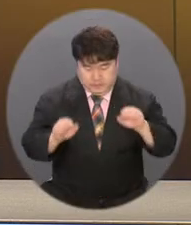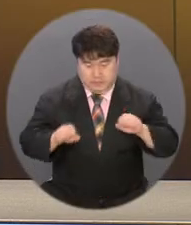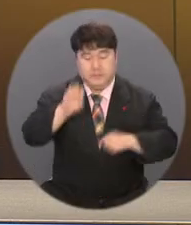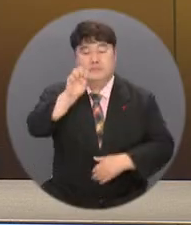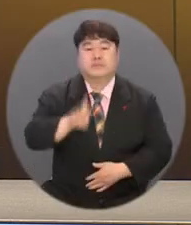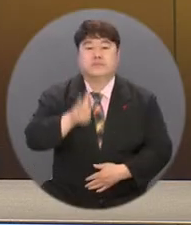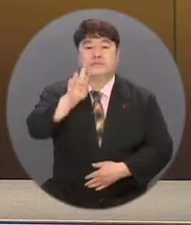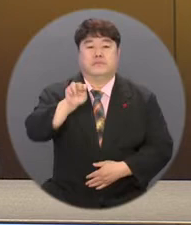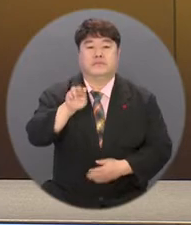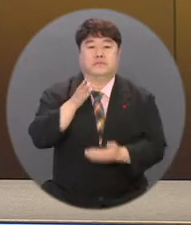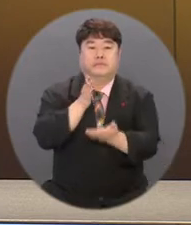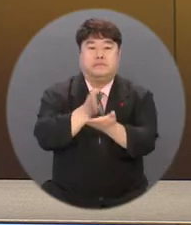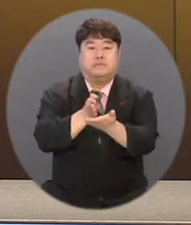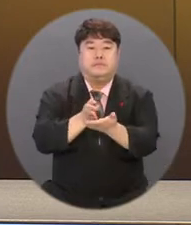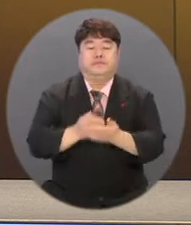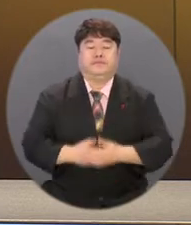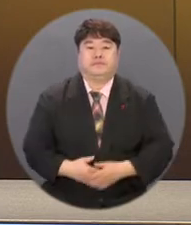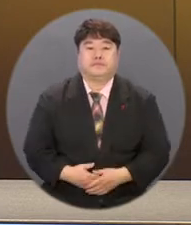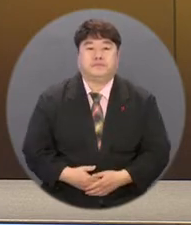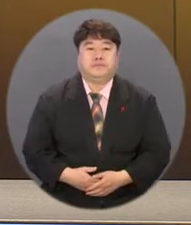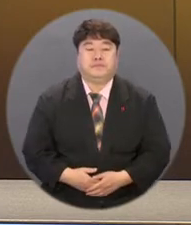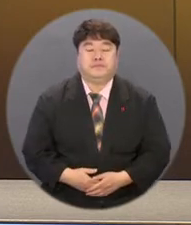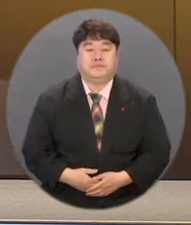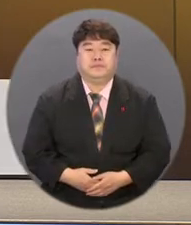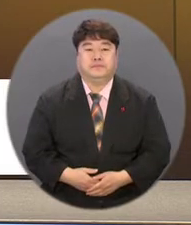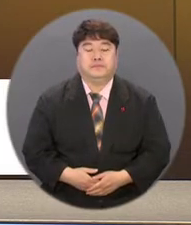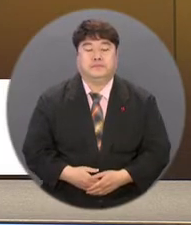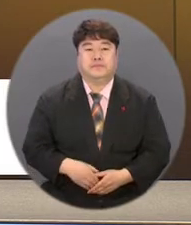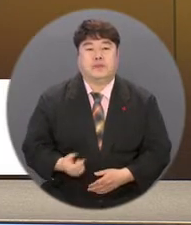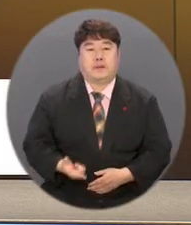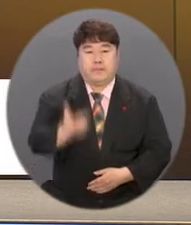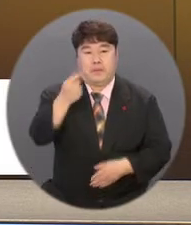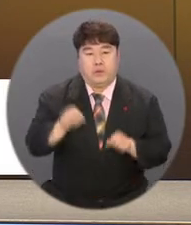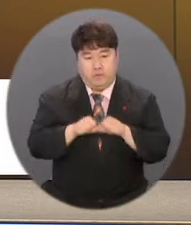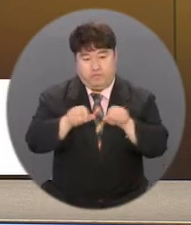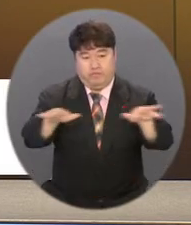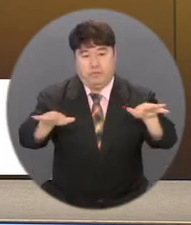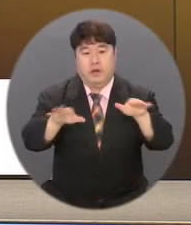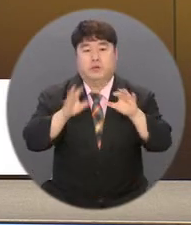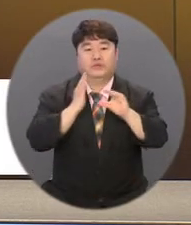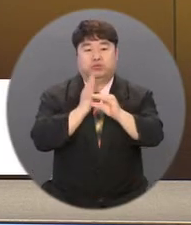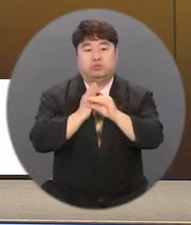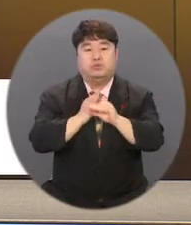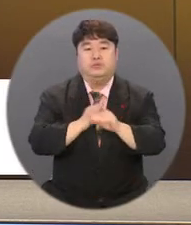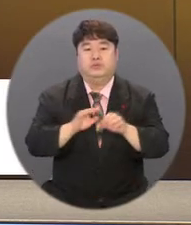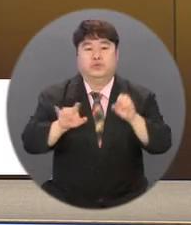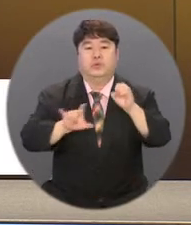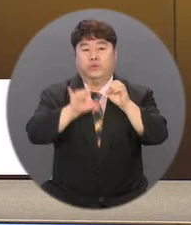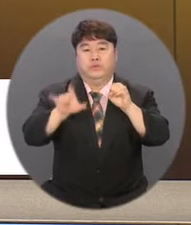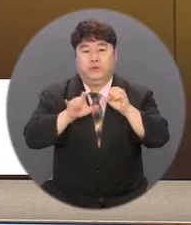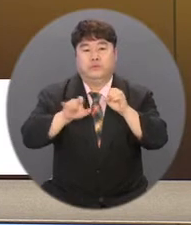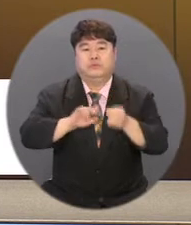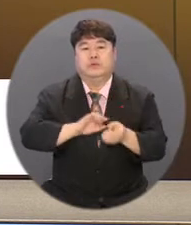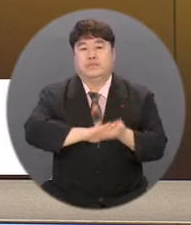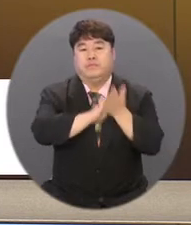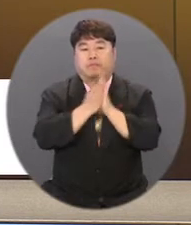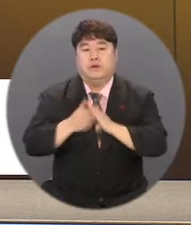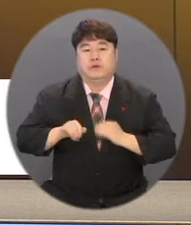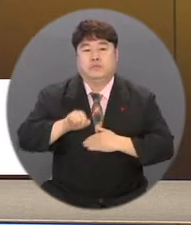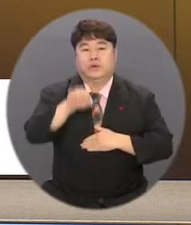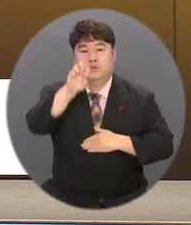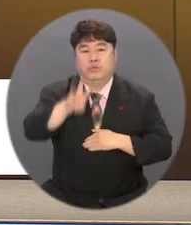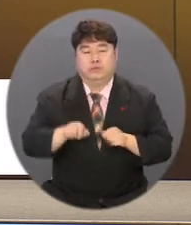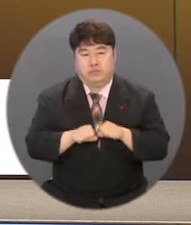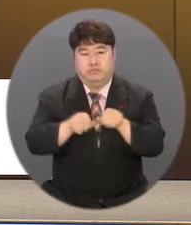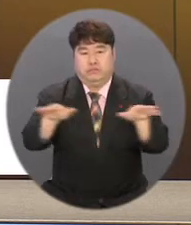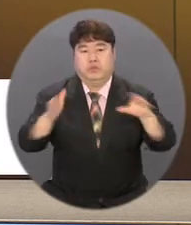여러분 안녕하십니까? 광주 MBC 뉴스데스크입니다. 빠른 확산세를 보이고 있는 오미크론 변이 바이러스가 광주에도